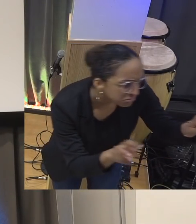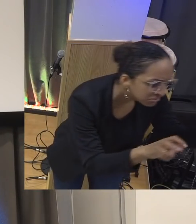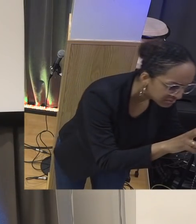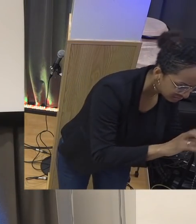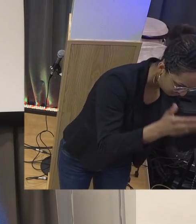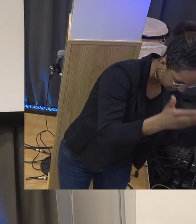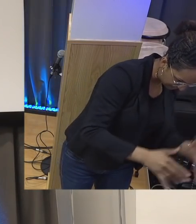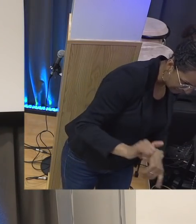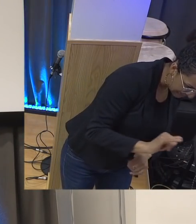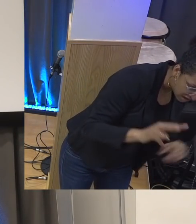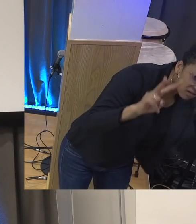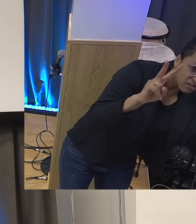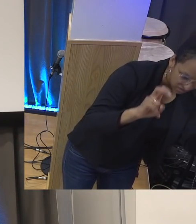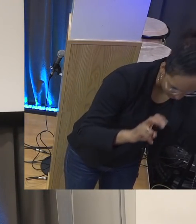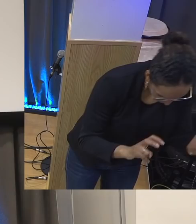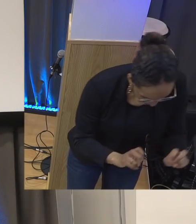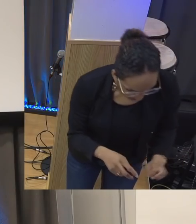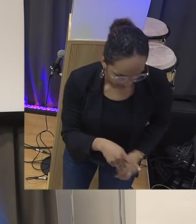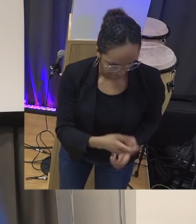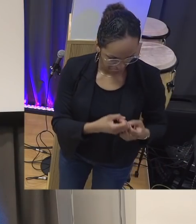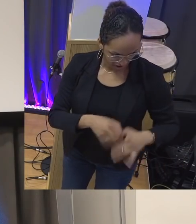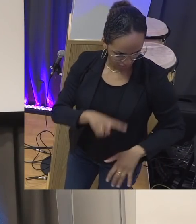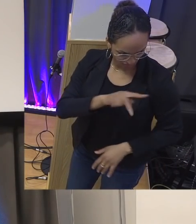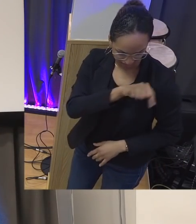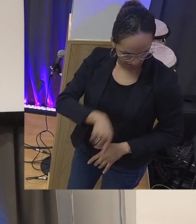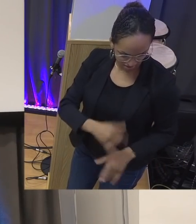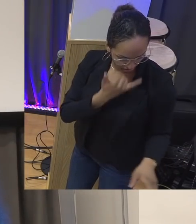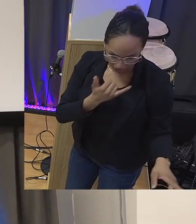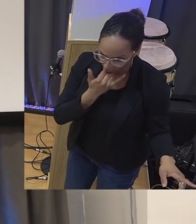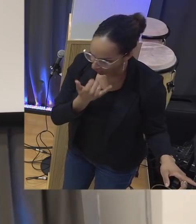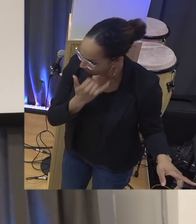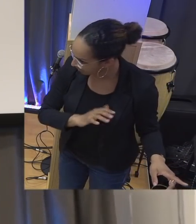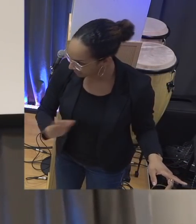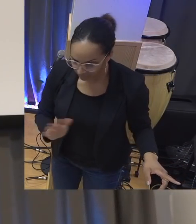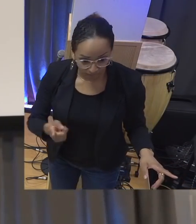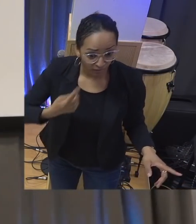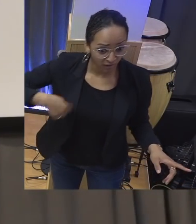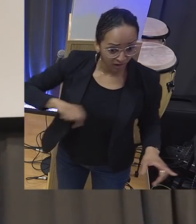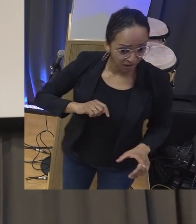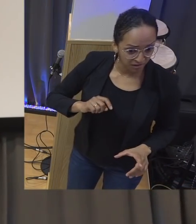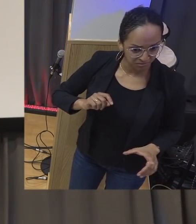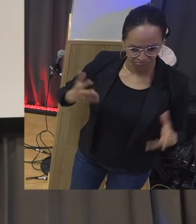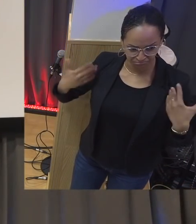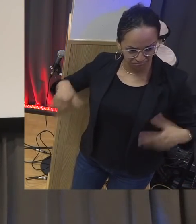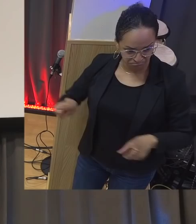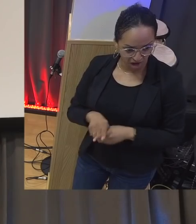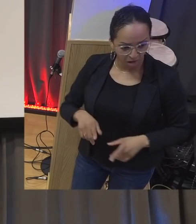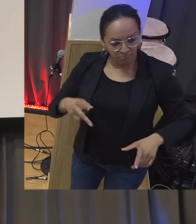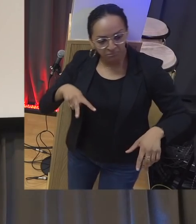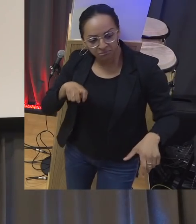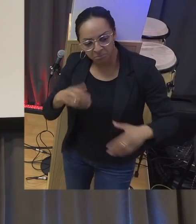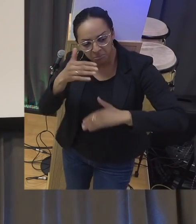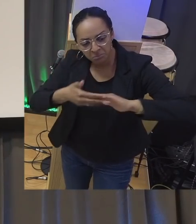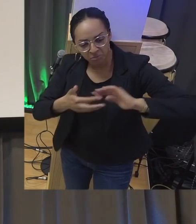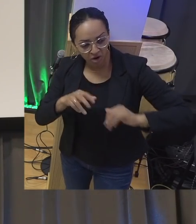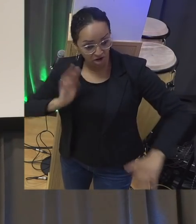Celui-là, mesquin, wallah, il s'est perdu, le frère. Donc, nous, tous les cousins, on est sur les murs, etc. Ah, maman,